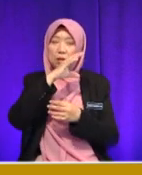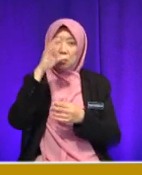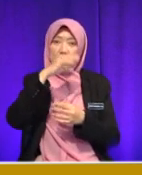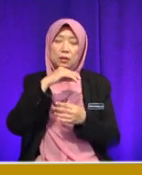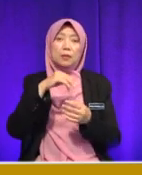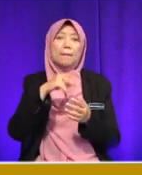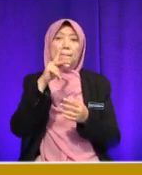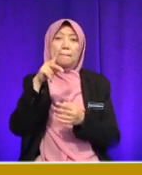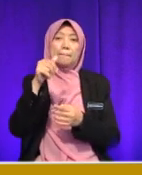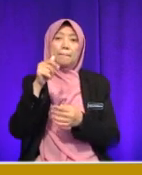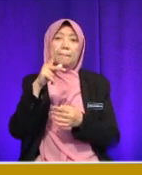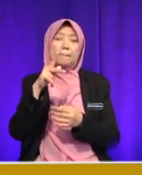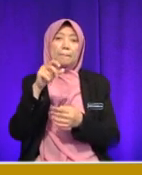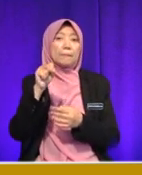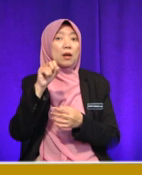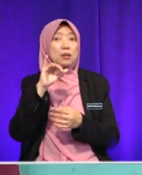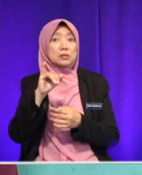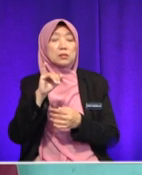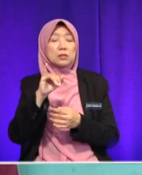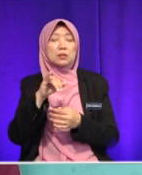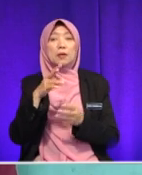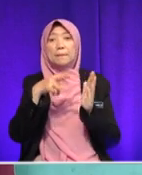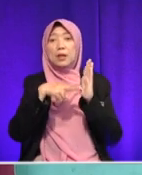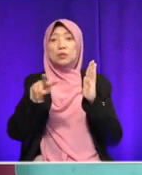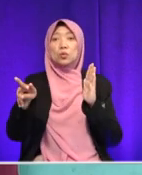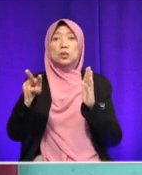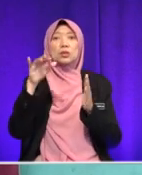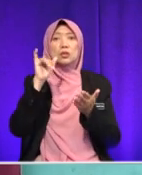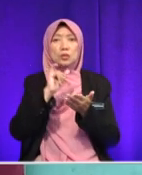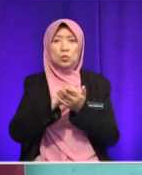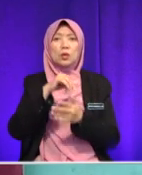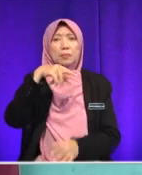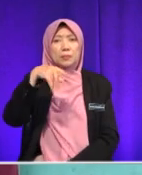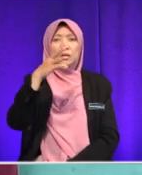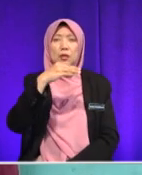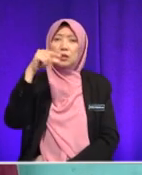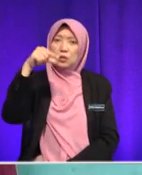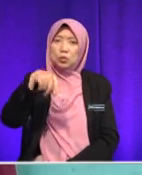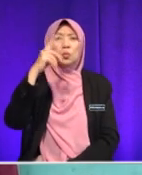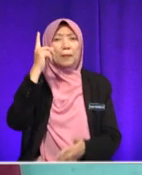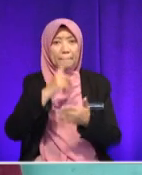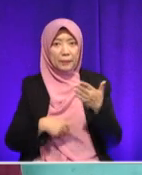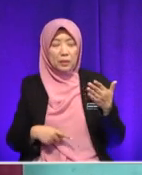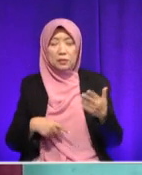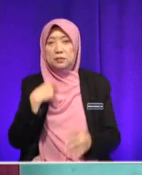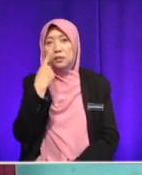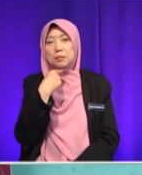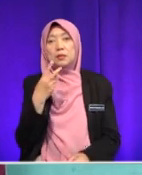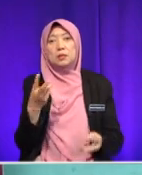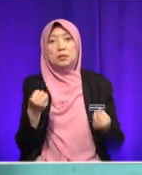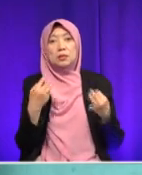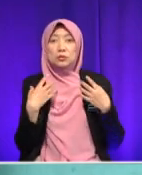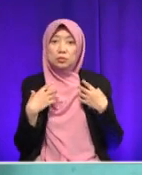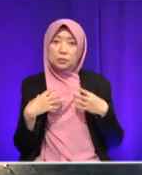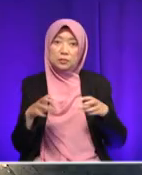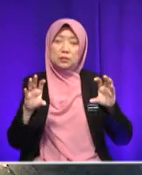paksi pantulan itu. Maksudnya P dengan Q. Apakah paksi pantulan itu? Jadi siapa yang ingin mencuba menjawab soalan